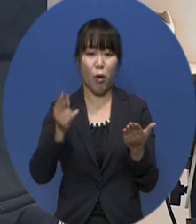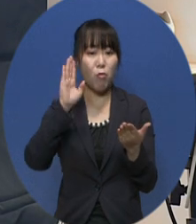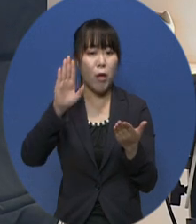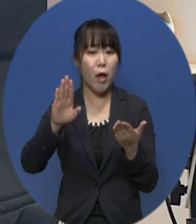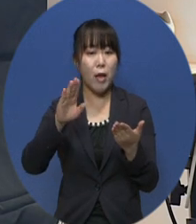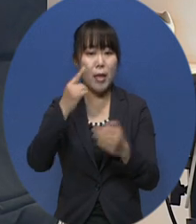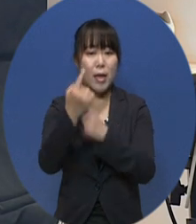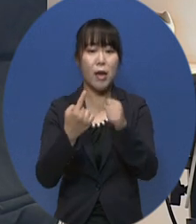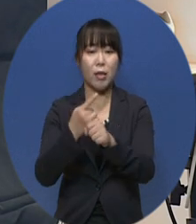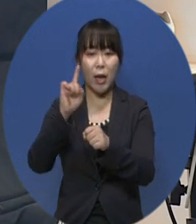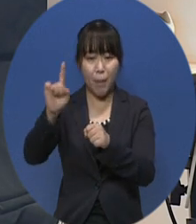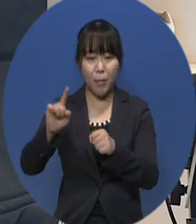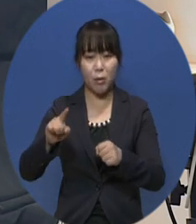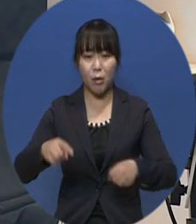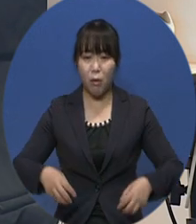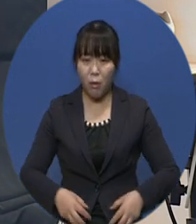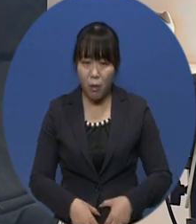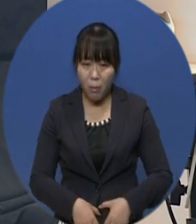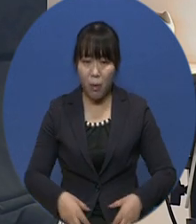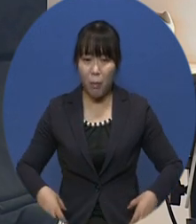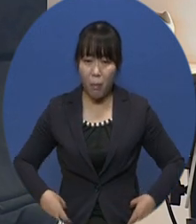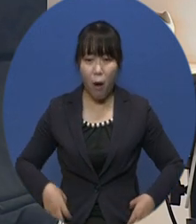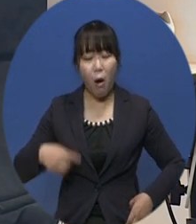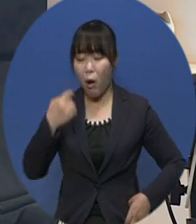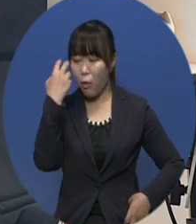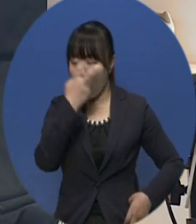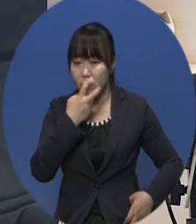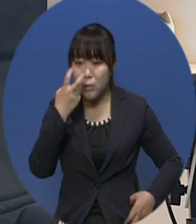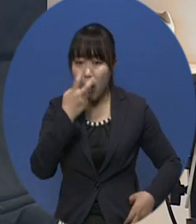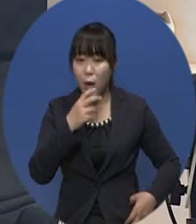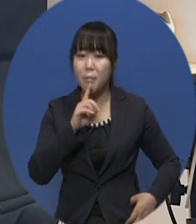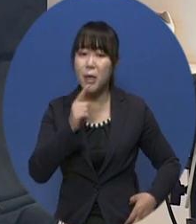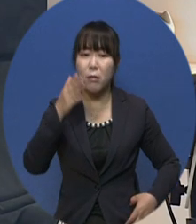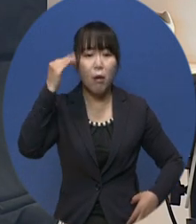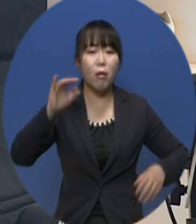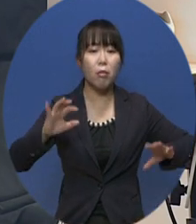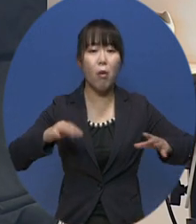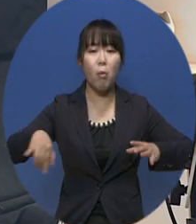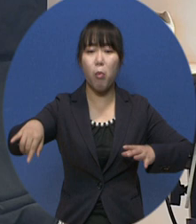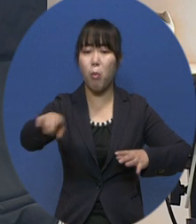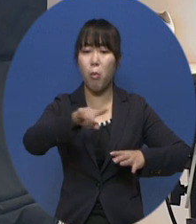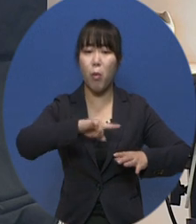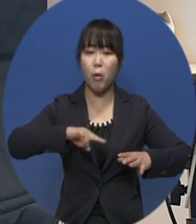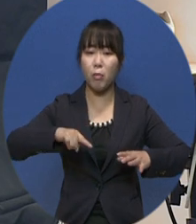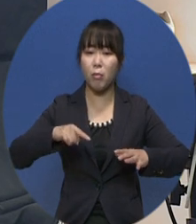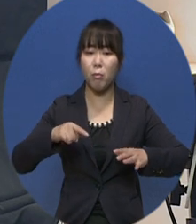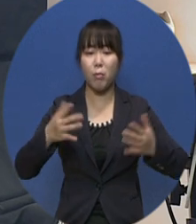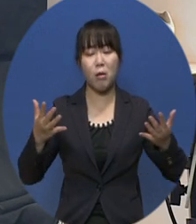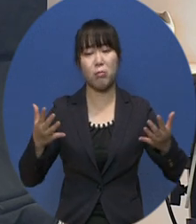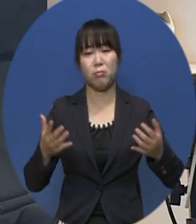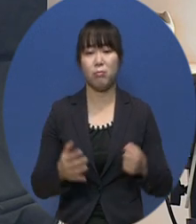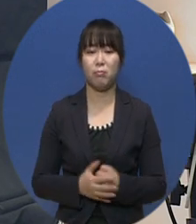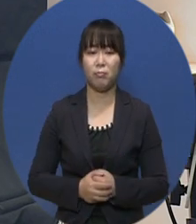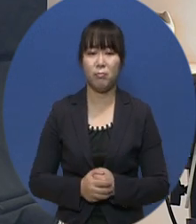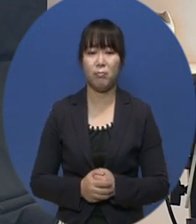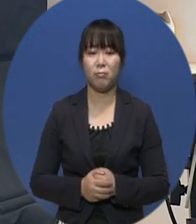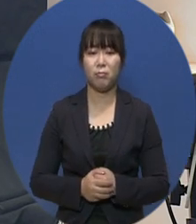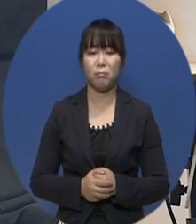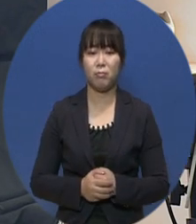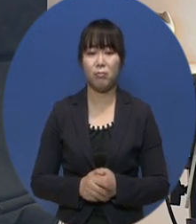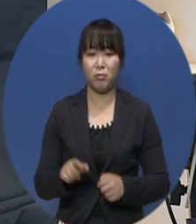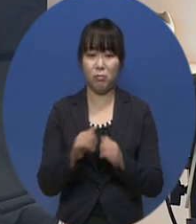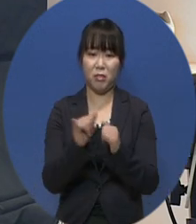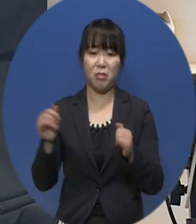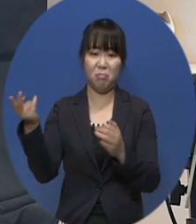반드시 방광과 콩팥 검사를 하라고 돼 있는데 네. 대한민국에 어디에도 그거를 해주는 데가 없습니다. 아, 그 네.